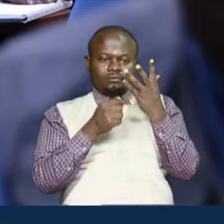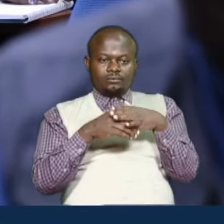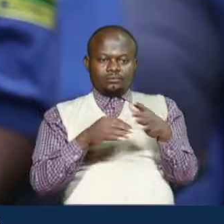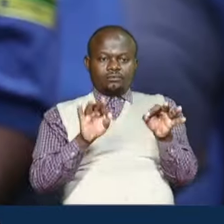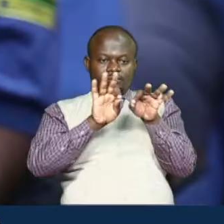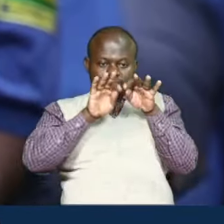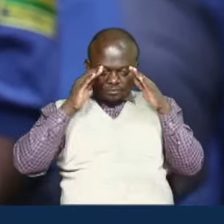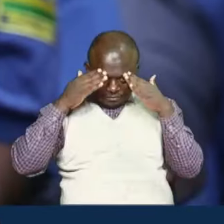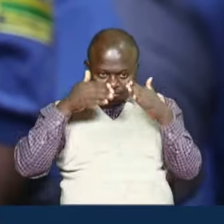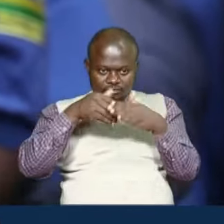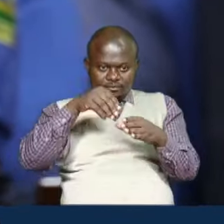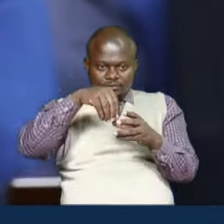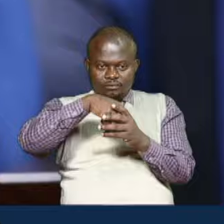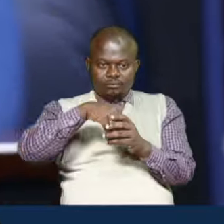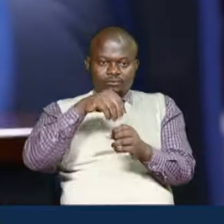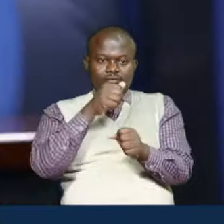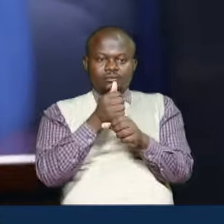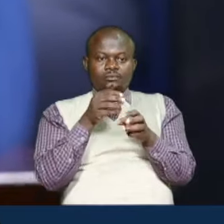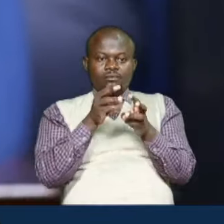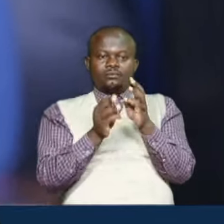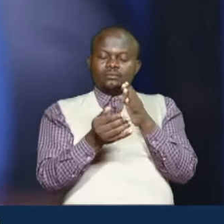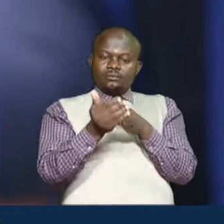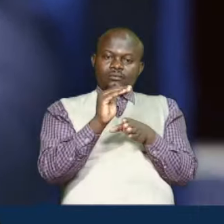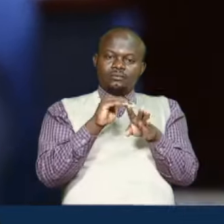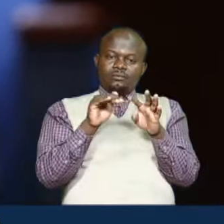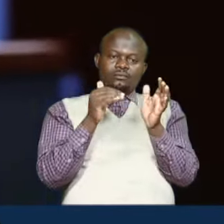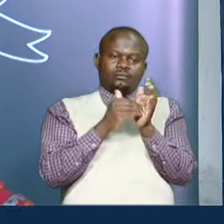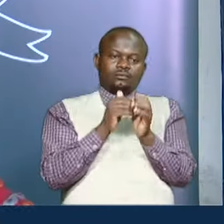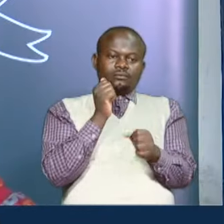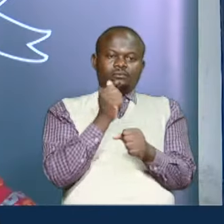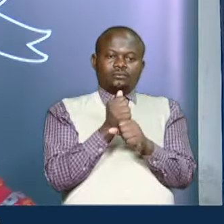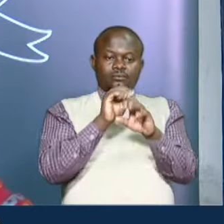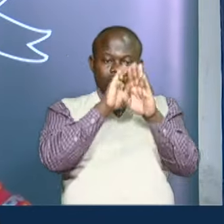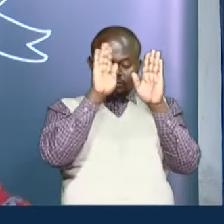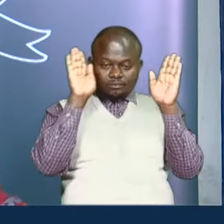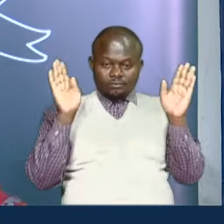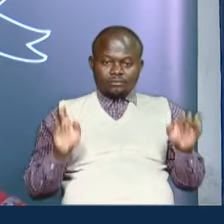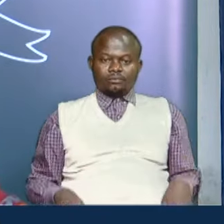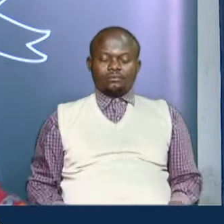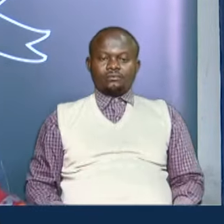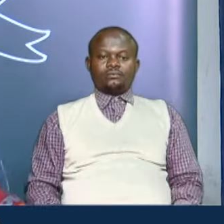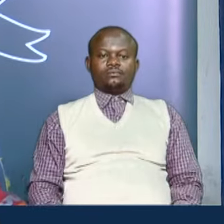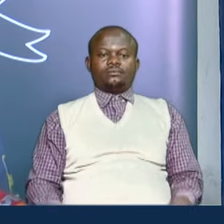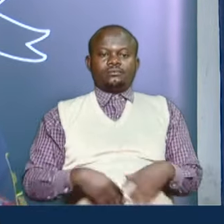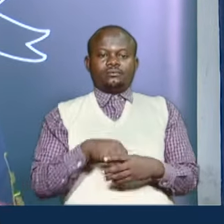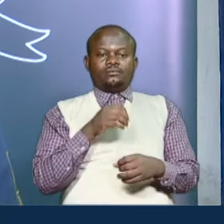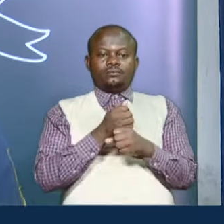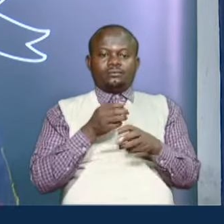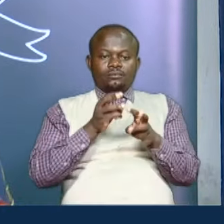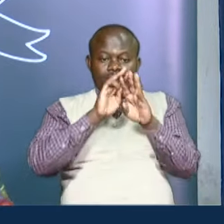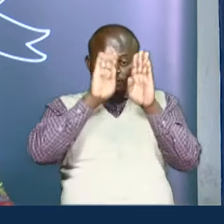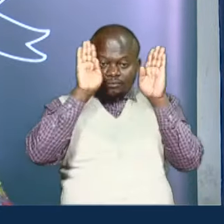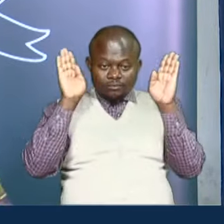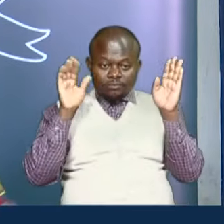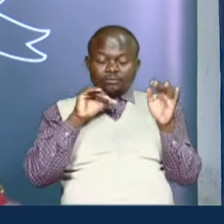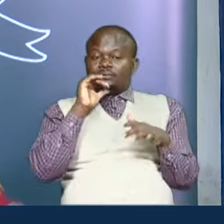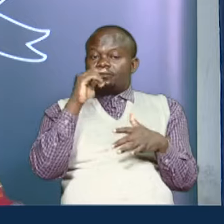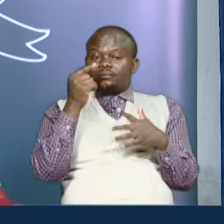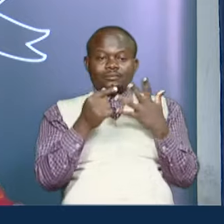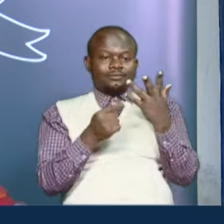bibanzeho muri iyi nama ari ugukora kinyamwuga no gukorera mu mucyo gukora kinyamwuga hakubiyemo ibintu